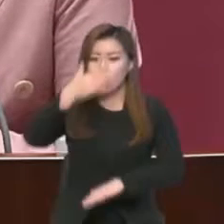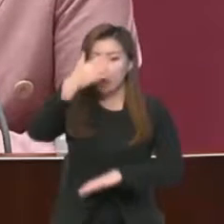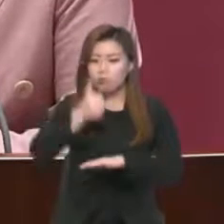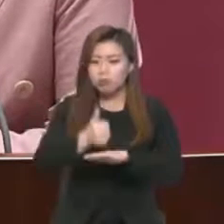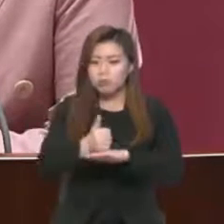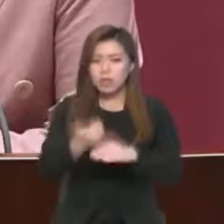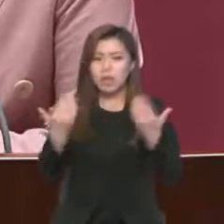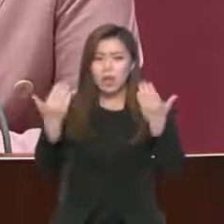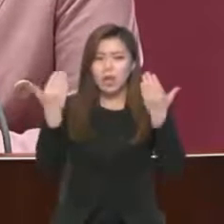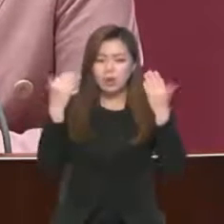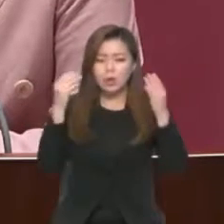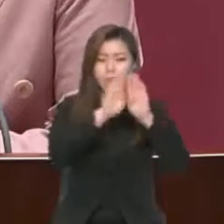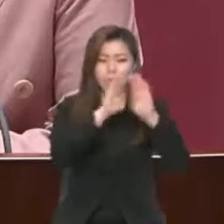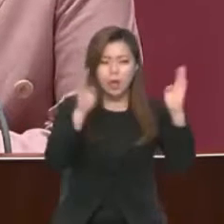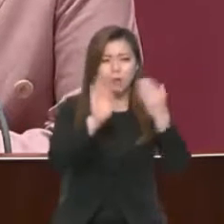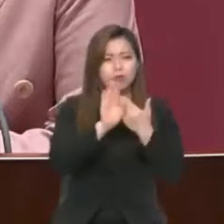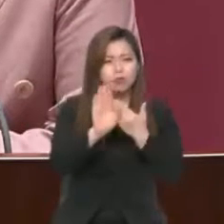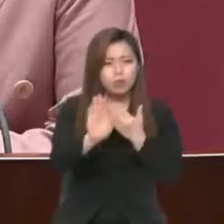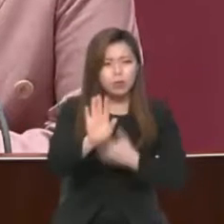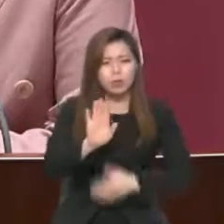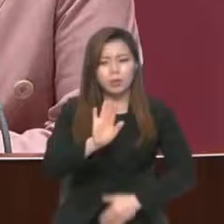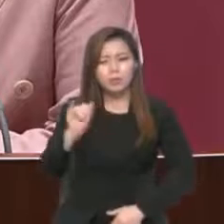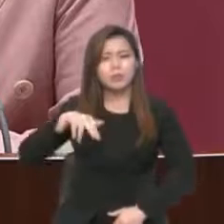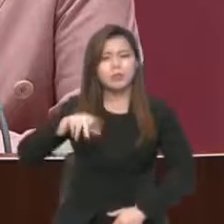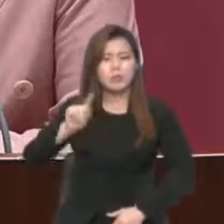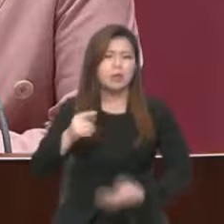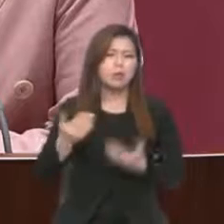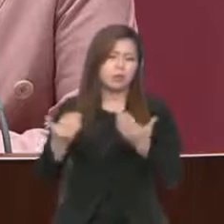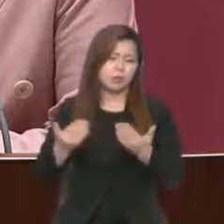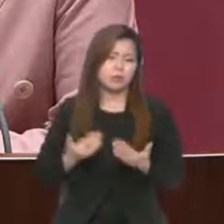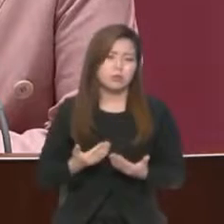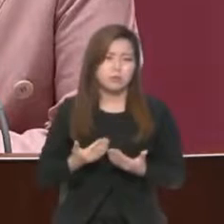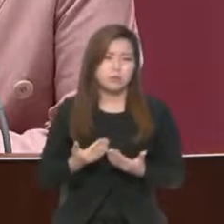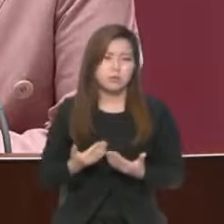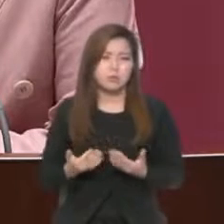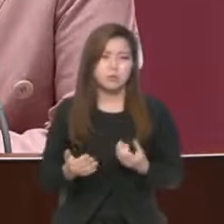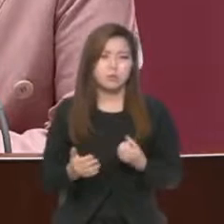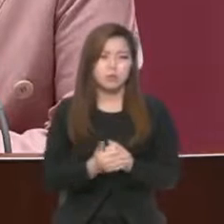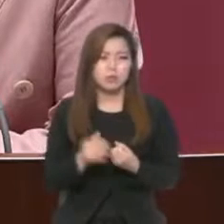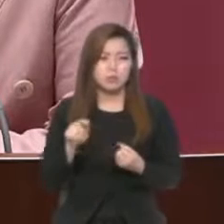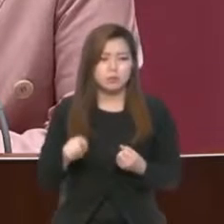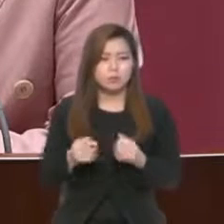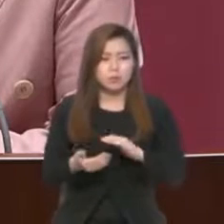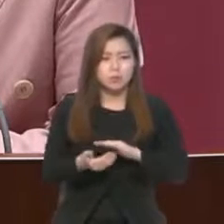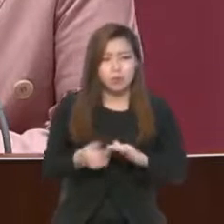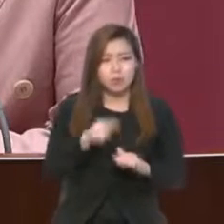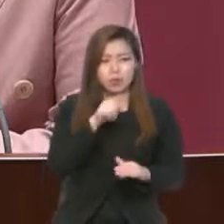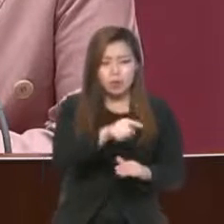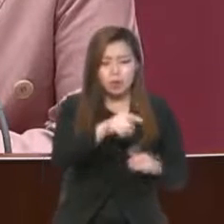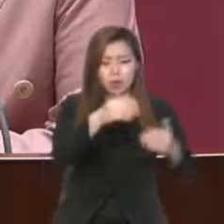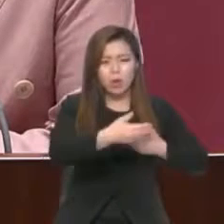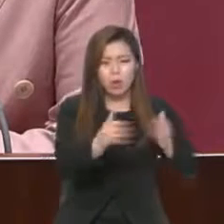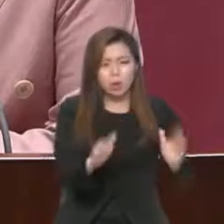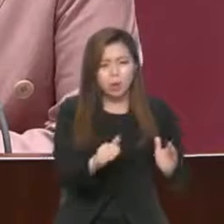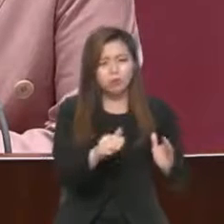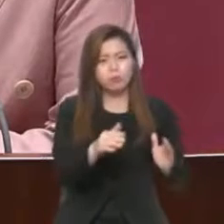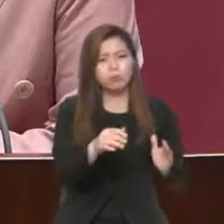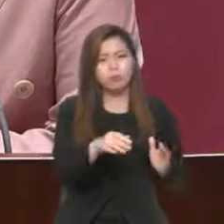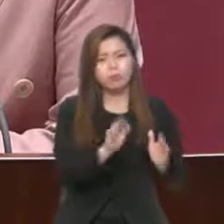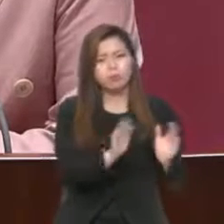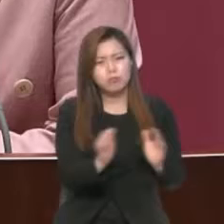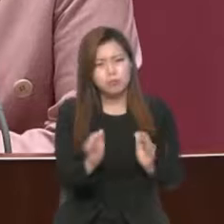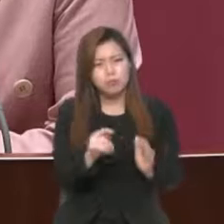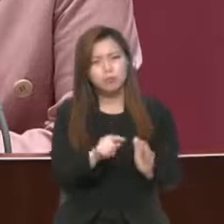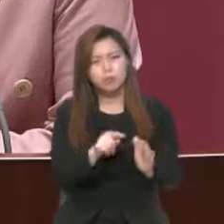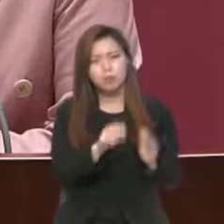후에 비자를 발급받게 돼서 사실은 계약 전에 갔어야 수강 신청도 하고 방도 얻고 하는 건데 그런저런 준비를